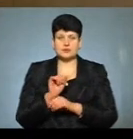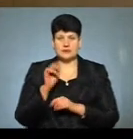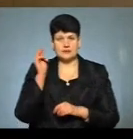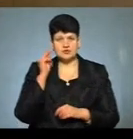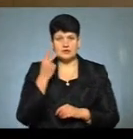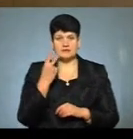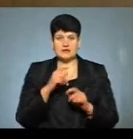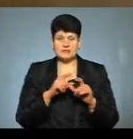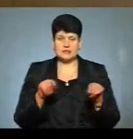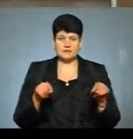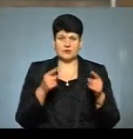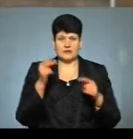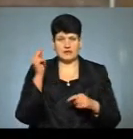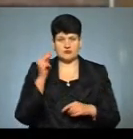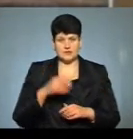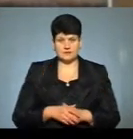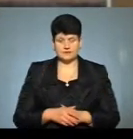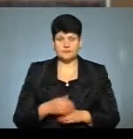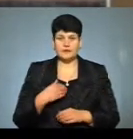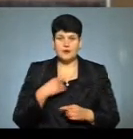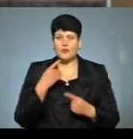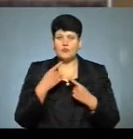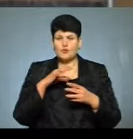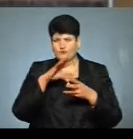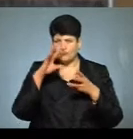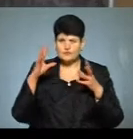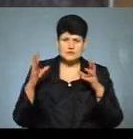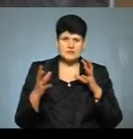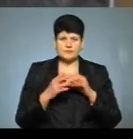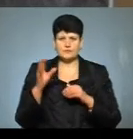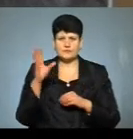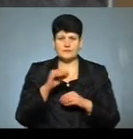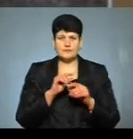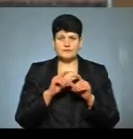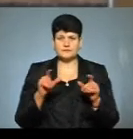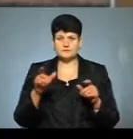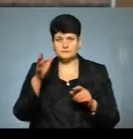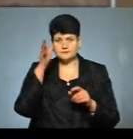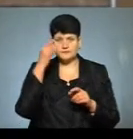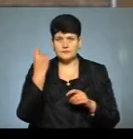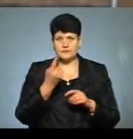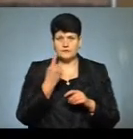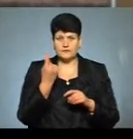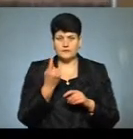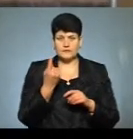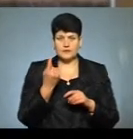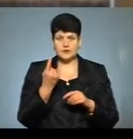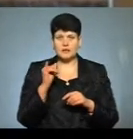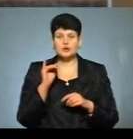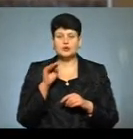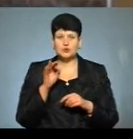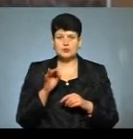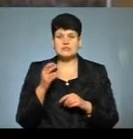2 заклади відновили навчання. Я говорю в загальному про всі заклади освіти області, то із